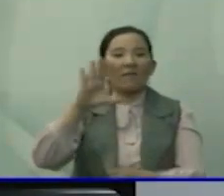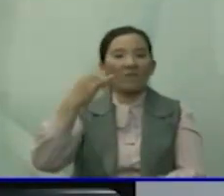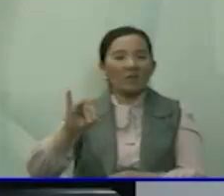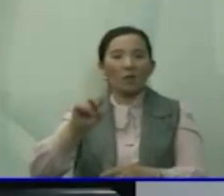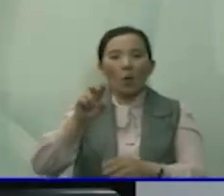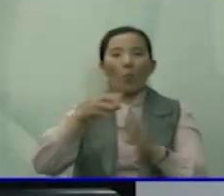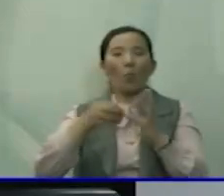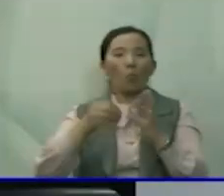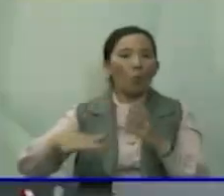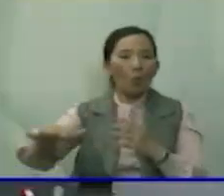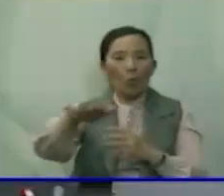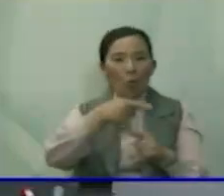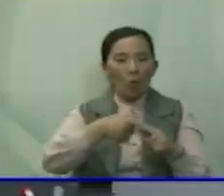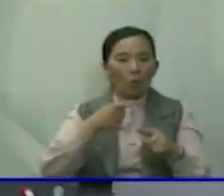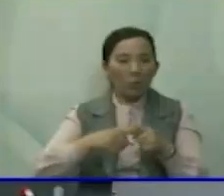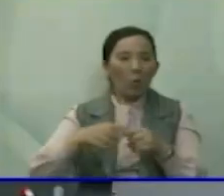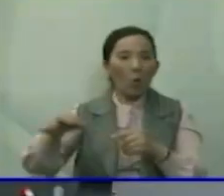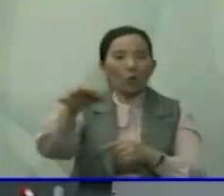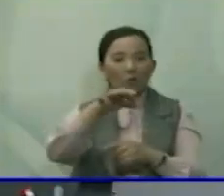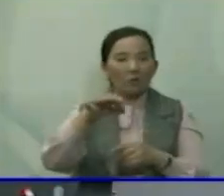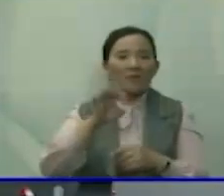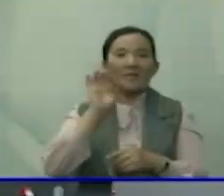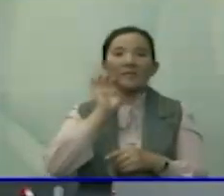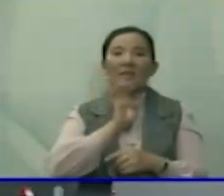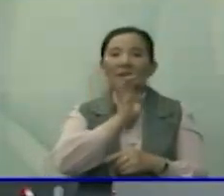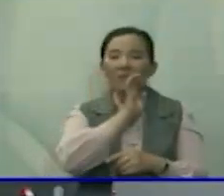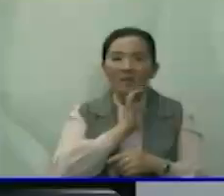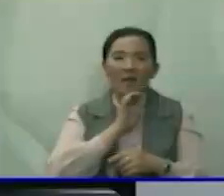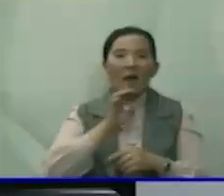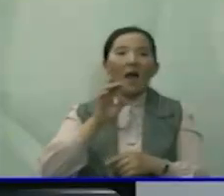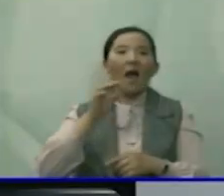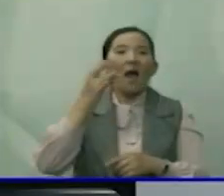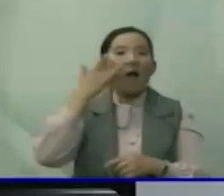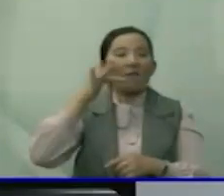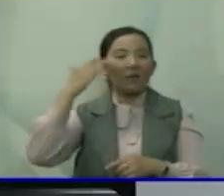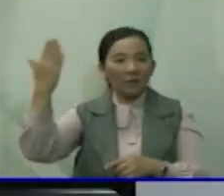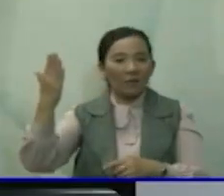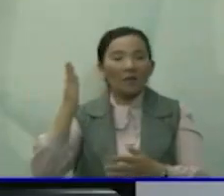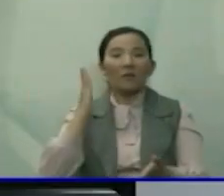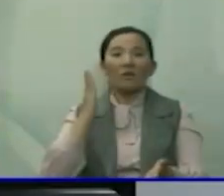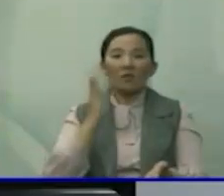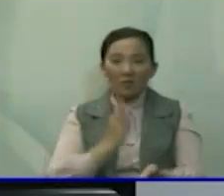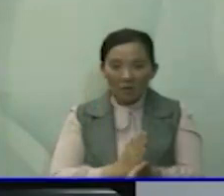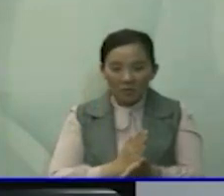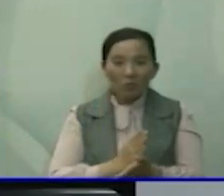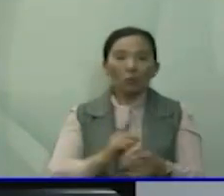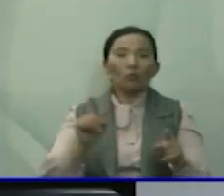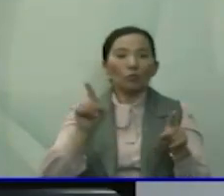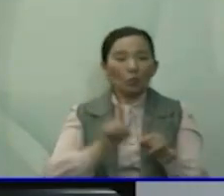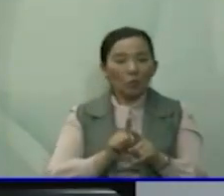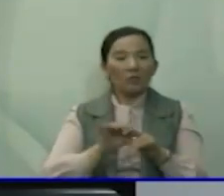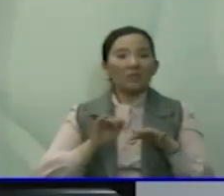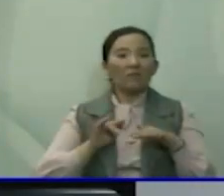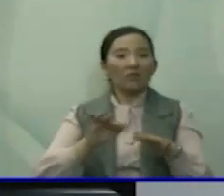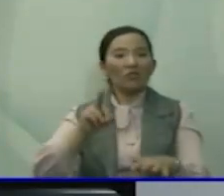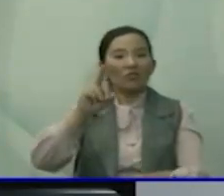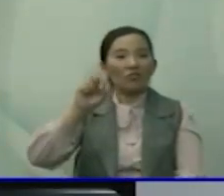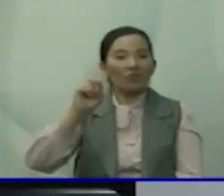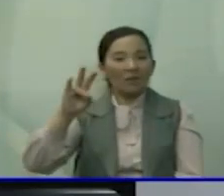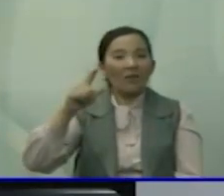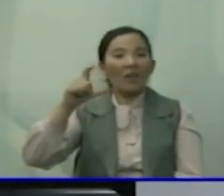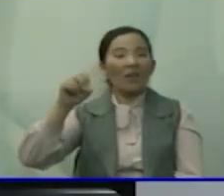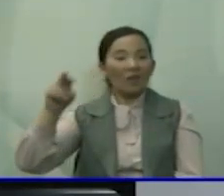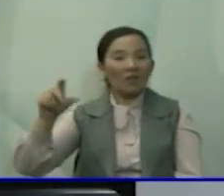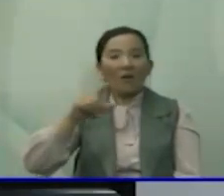берегов северной африке кстати есть данные что jiang и совершил и хадж